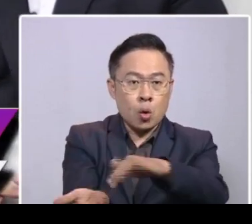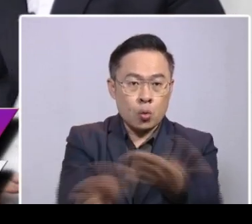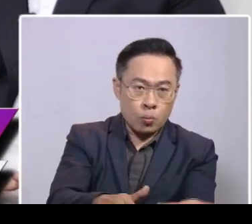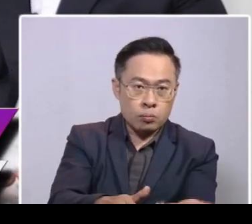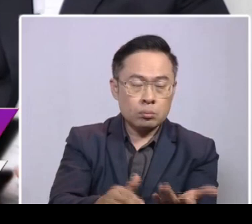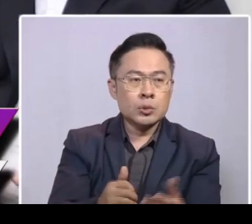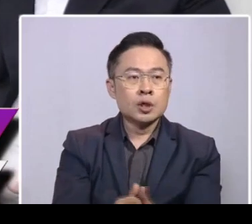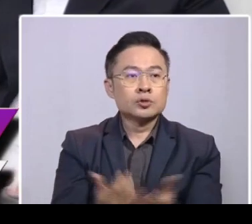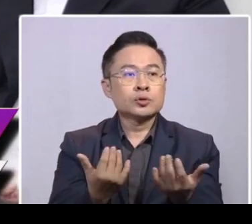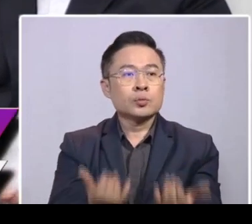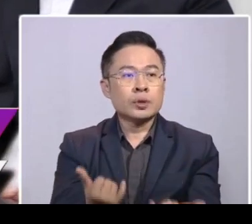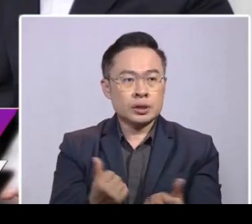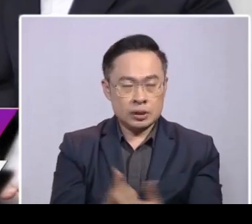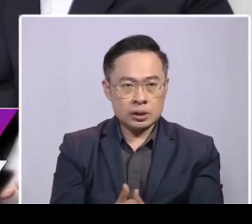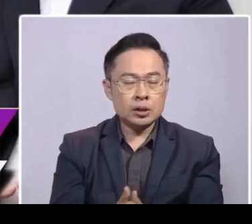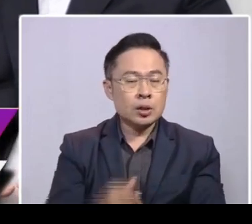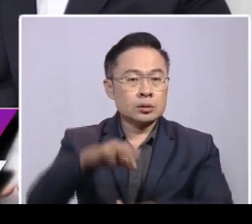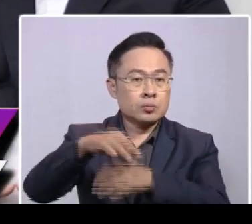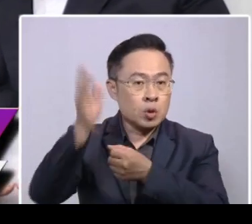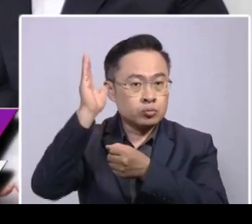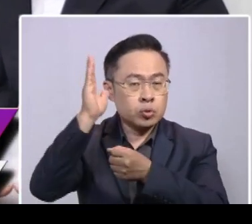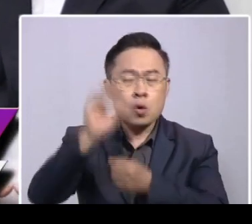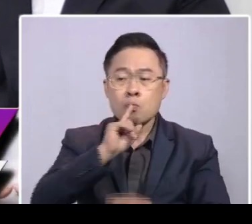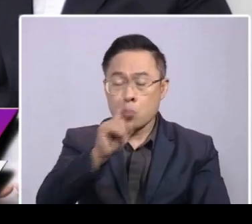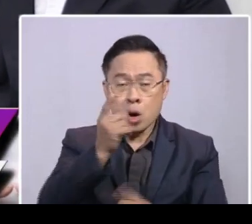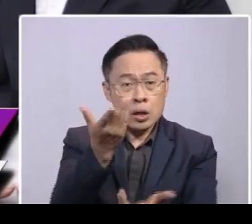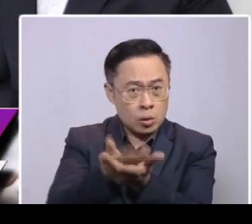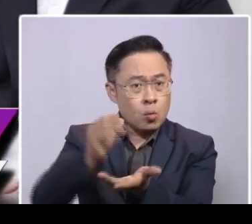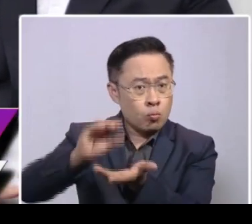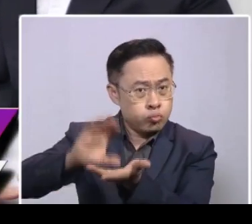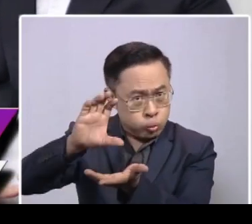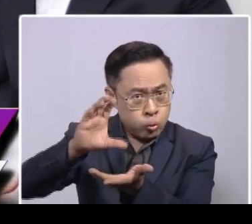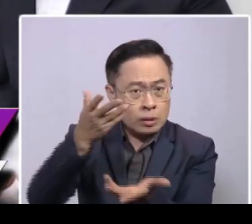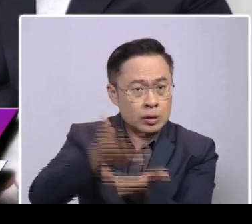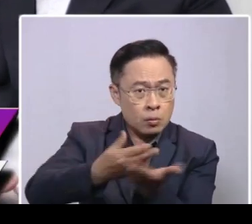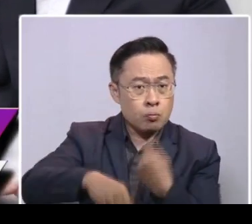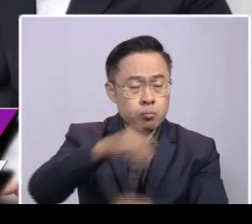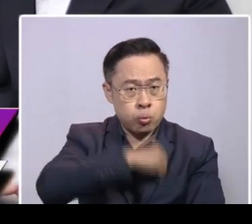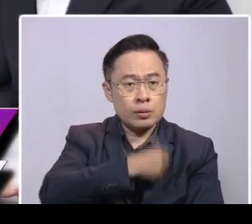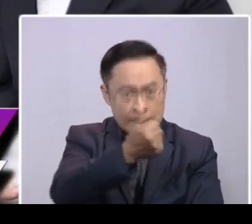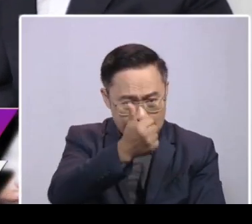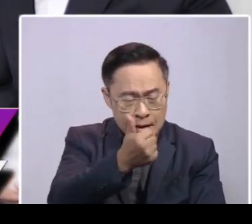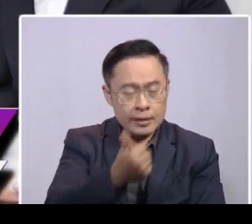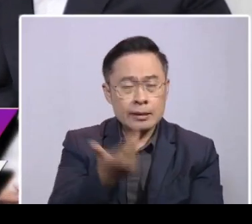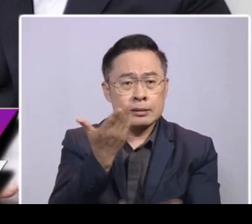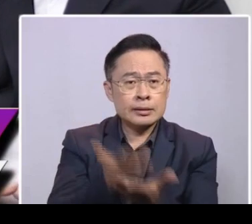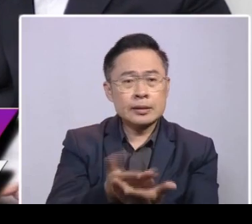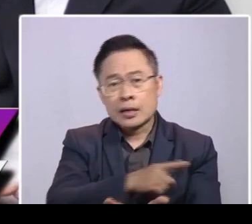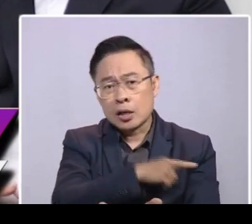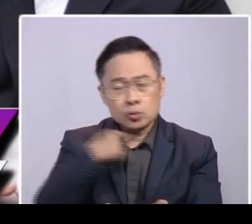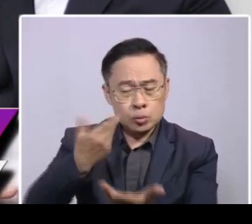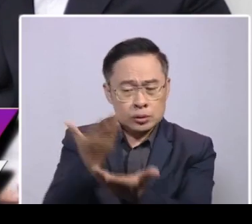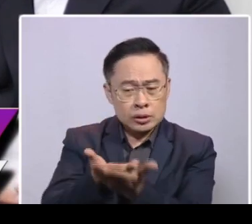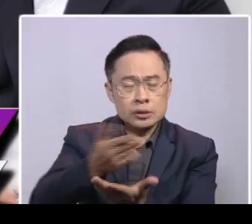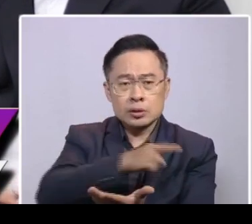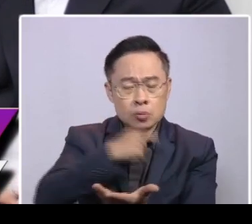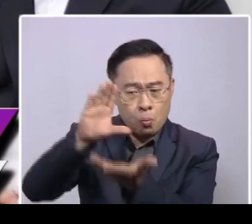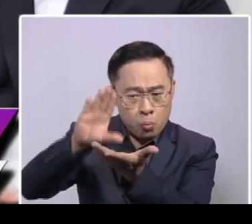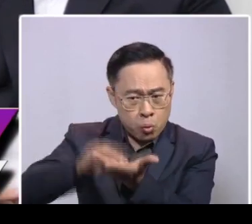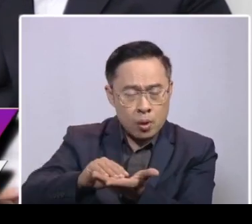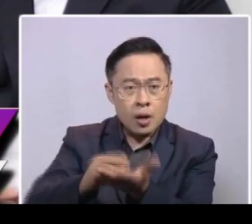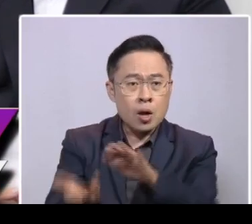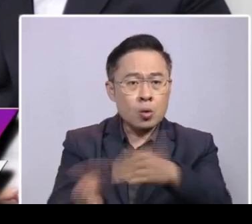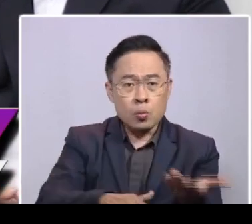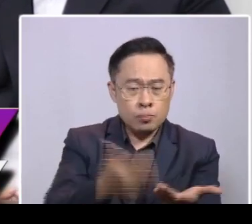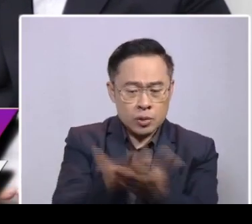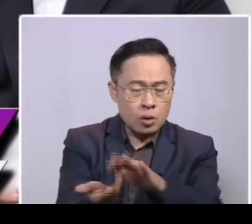มั่นคง และสามารถสร้างผลตบแนได้อย่ต่เนองและเพีงพอให้กับผู้ปกันตน ขอให้มนใจได้แตยอมรบ